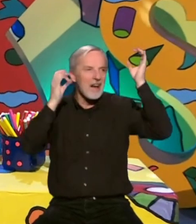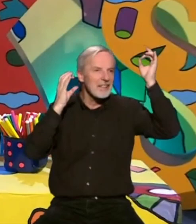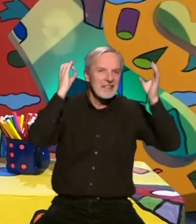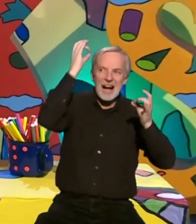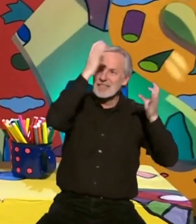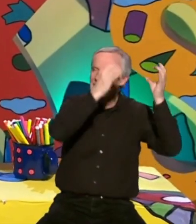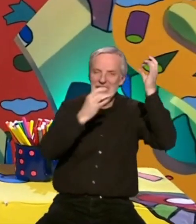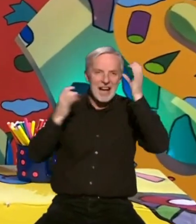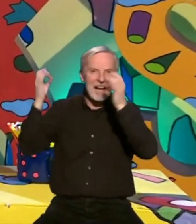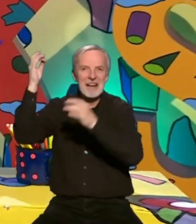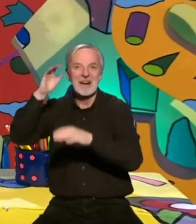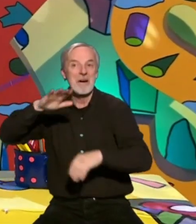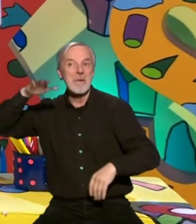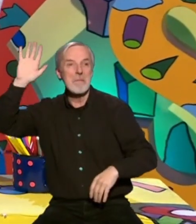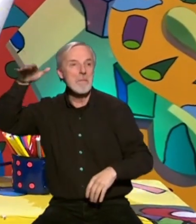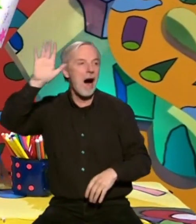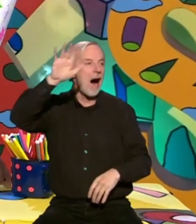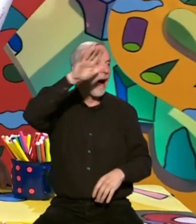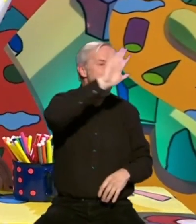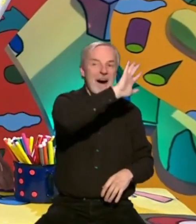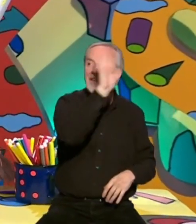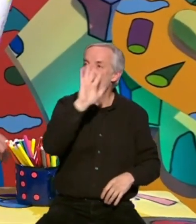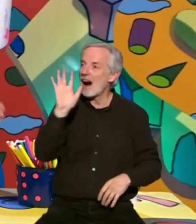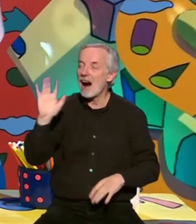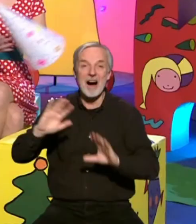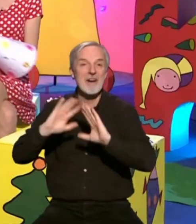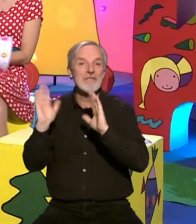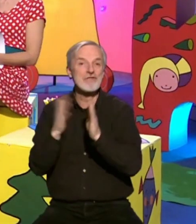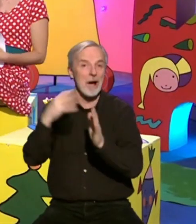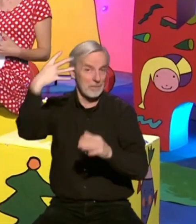ding dong, všem skřítkům sláva.